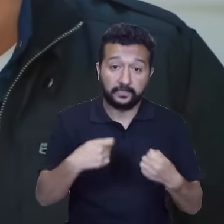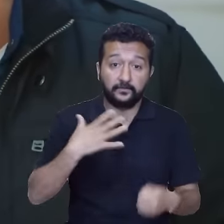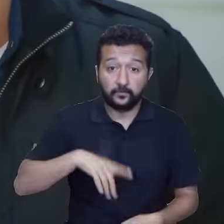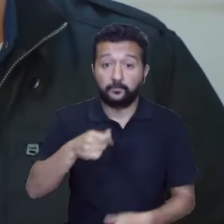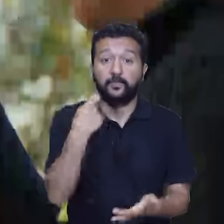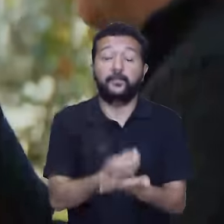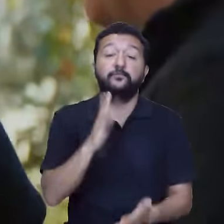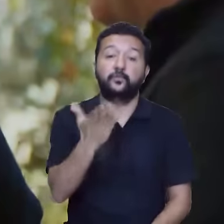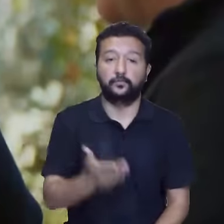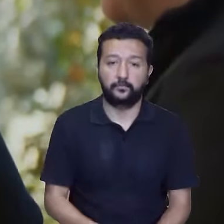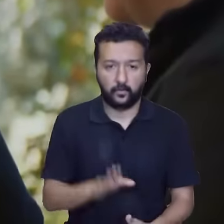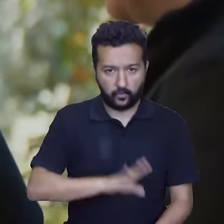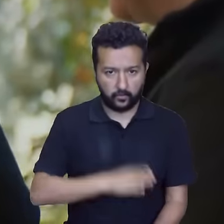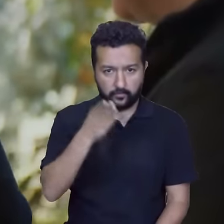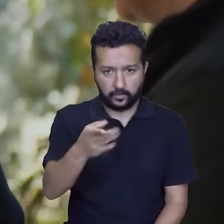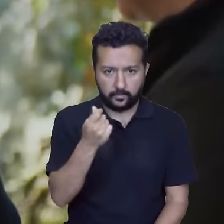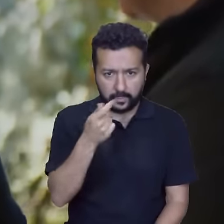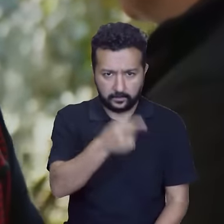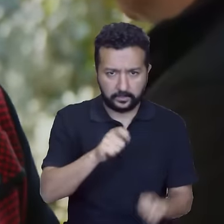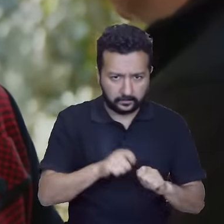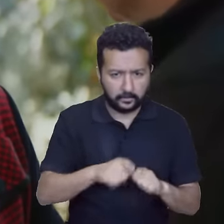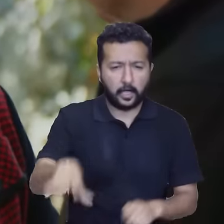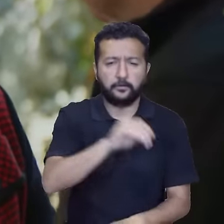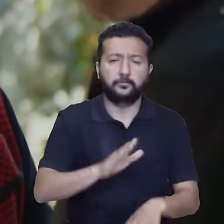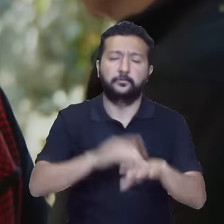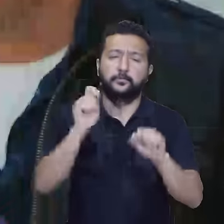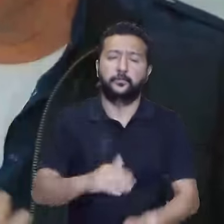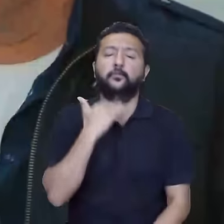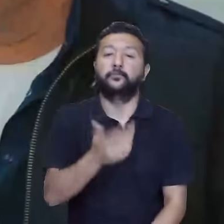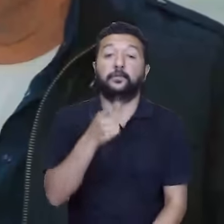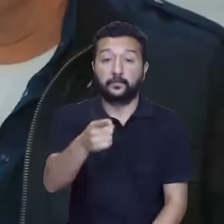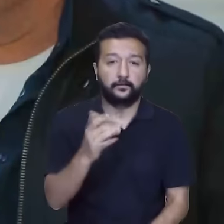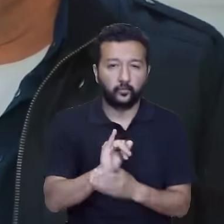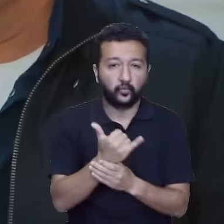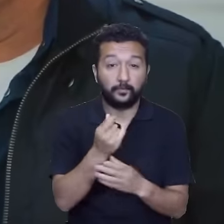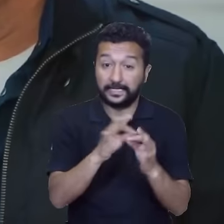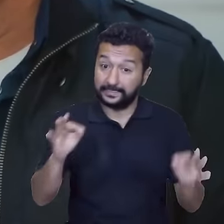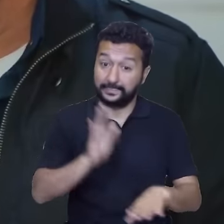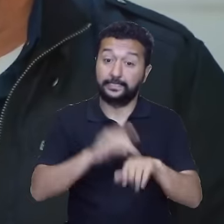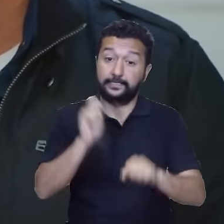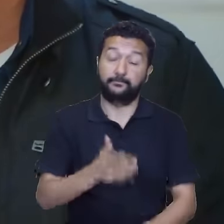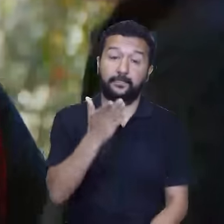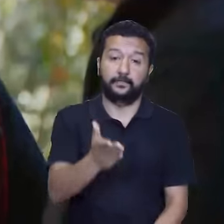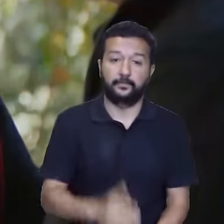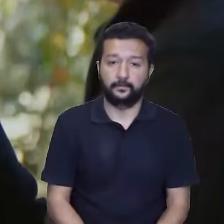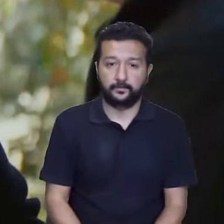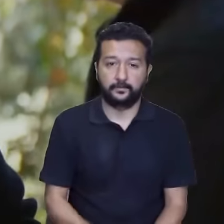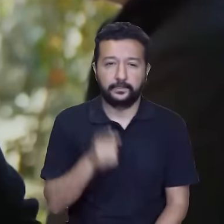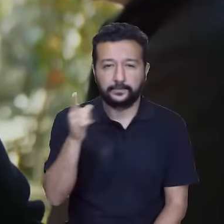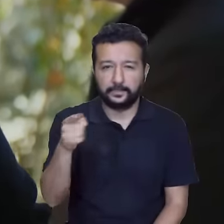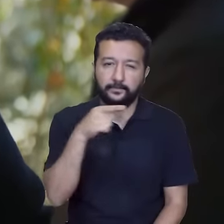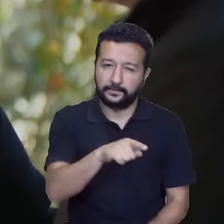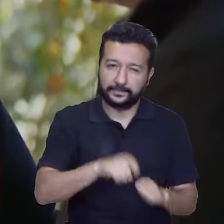istiyorsun ama para vermiyorsun. Oğlum, parayla bu işi herkes yapar. Maharet parasız yapabilmekte.